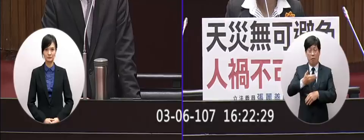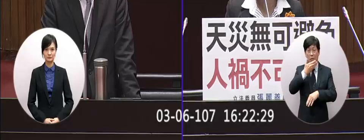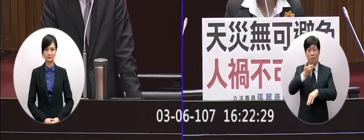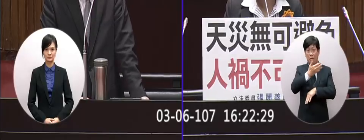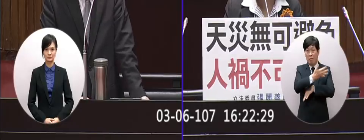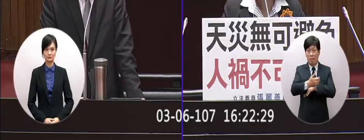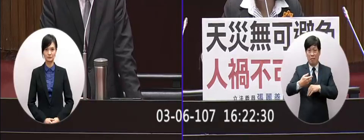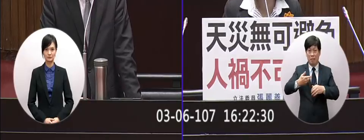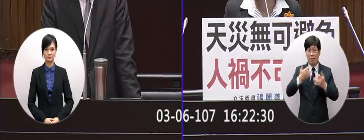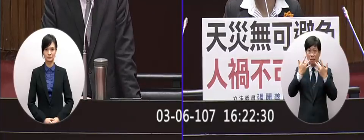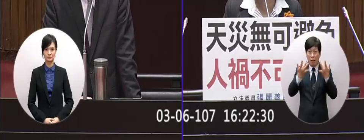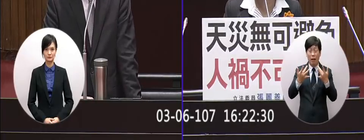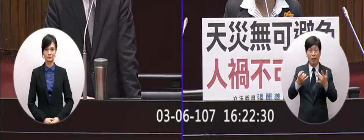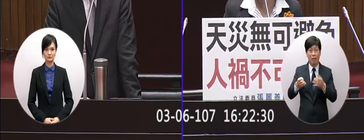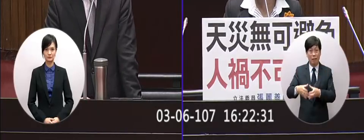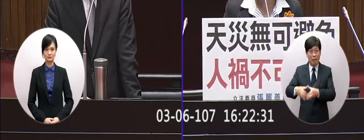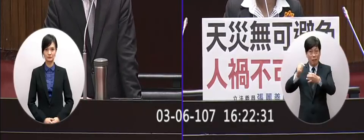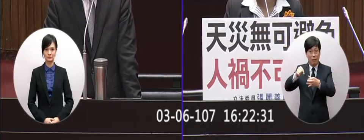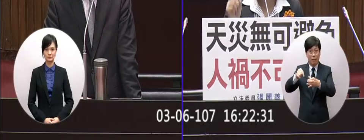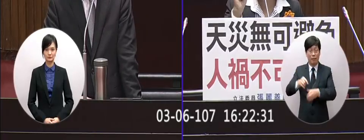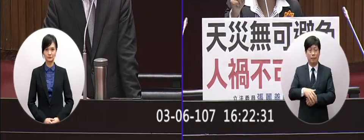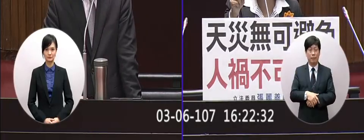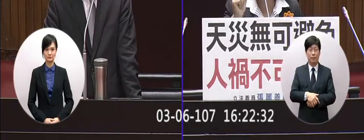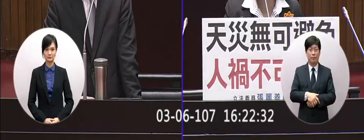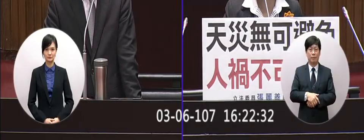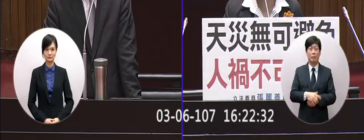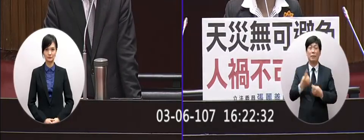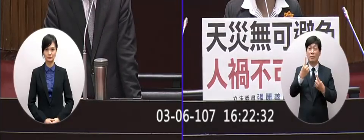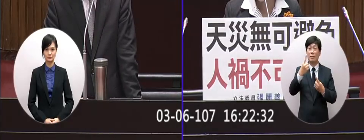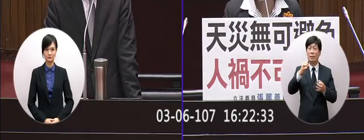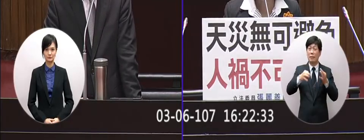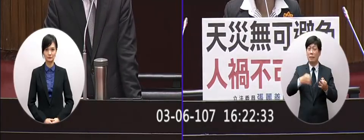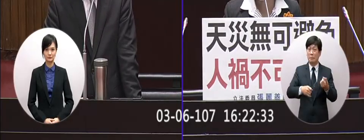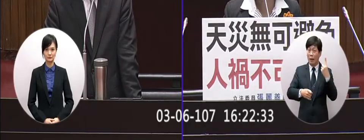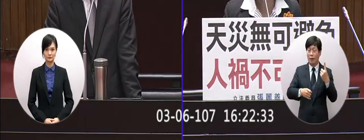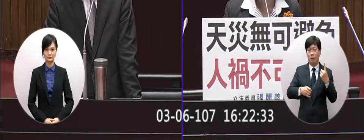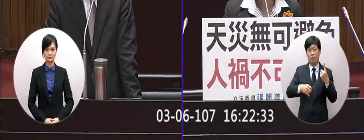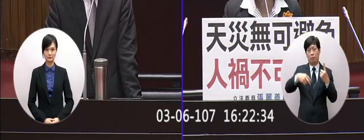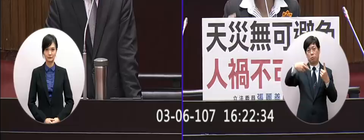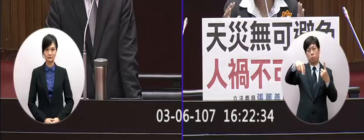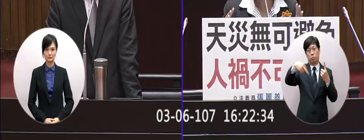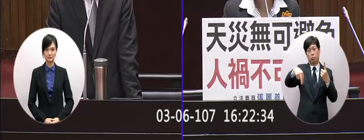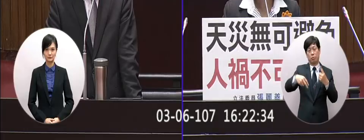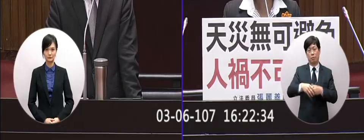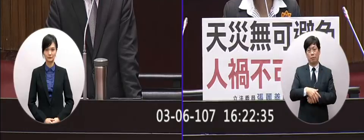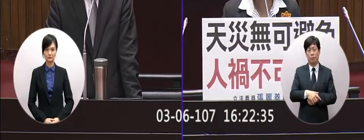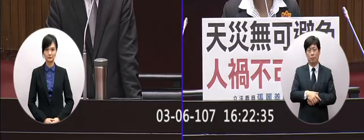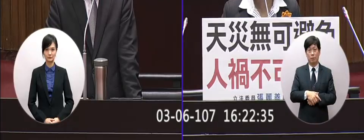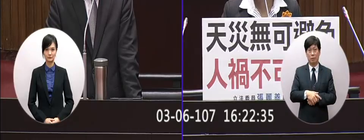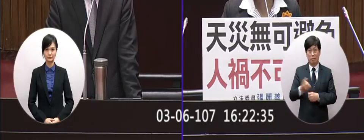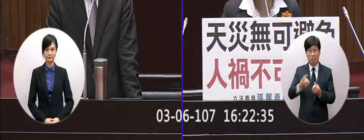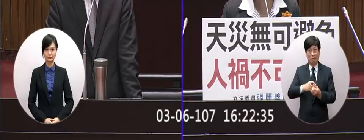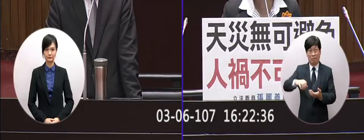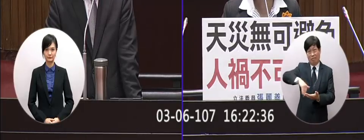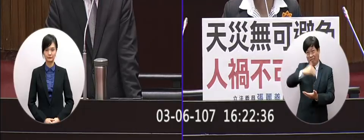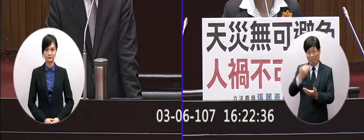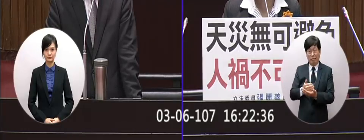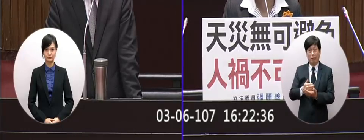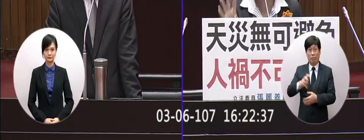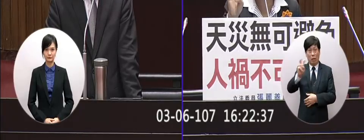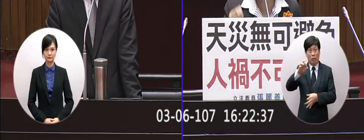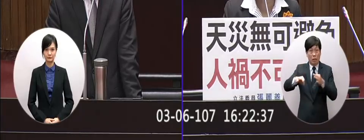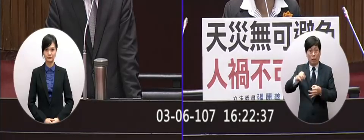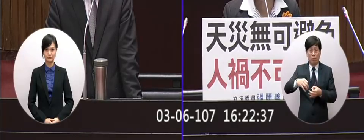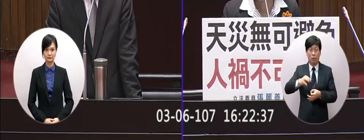菜，迄浪菜啊，一公斤卖两块银呐，迄浪啊，二十公斤